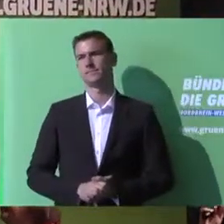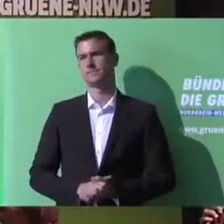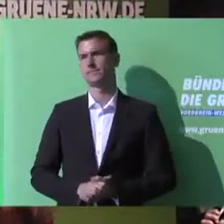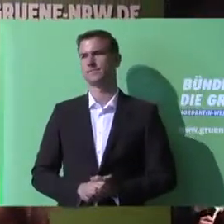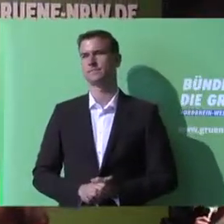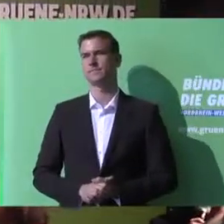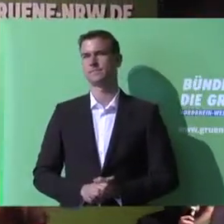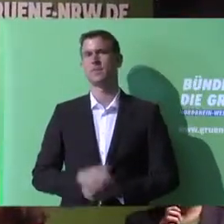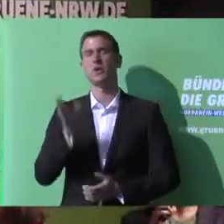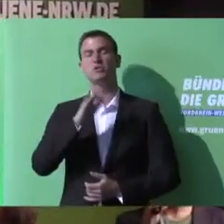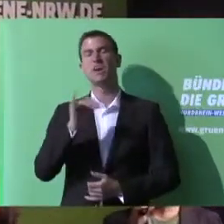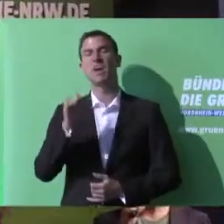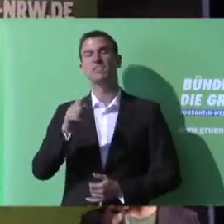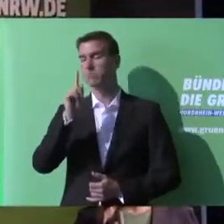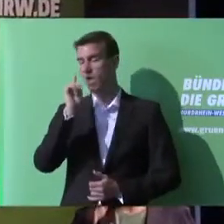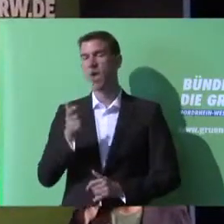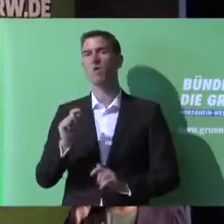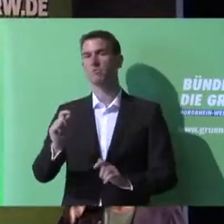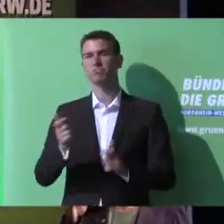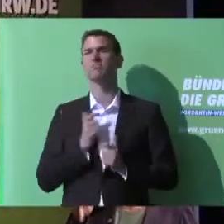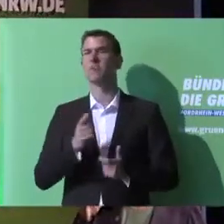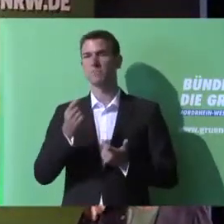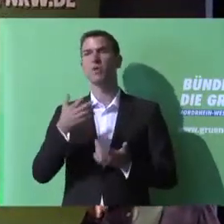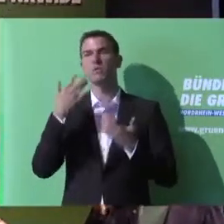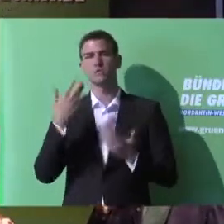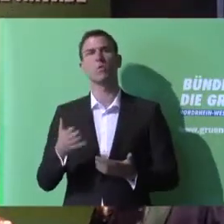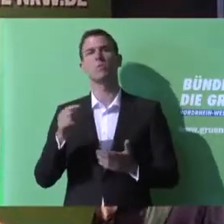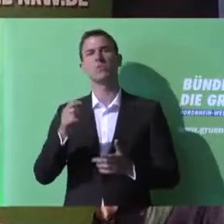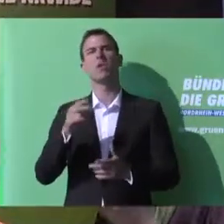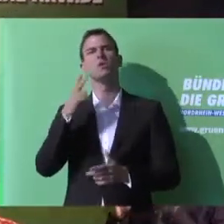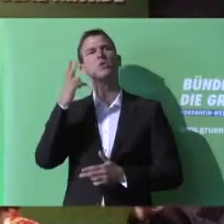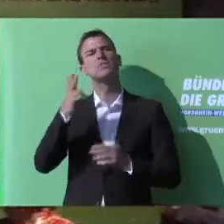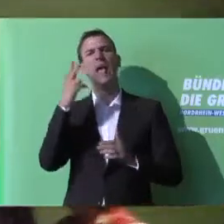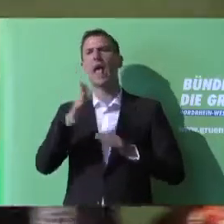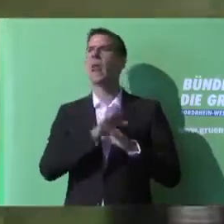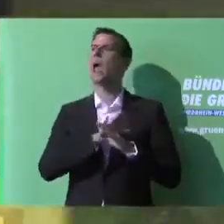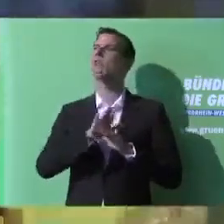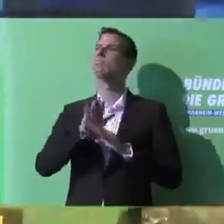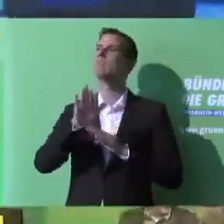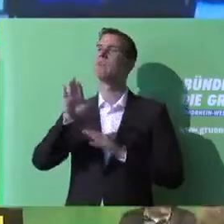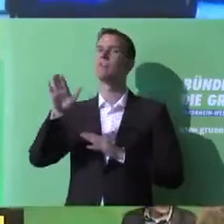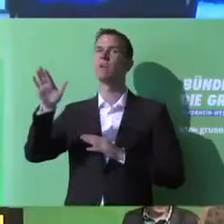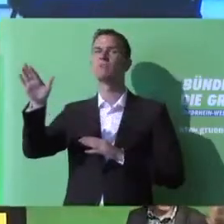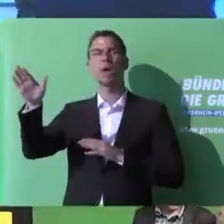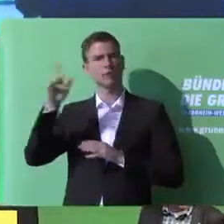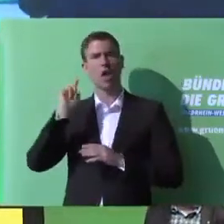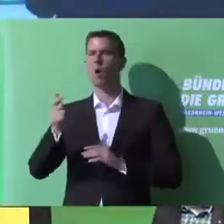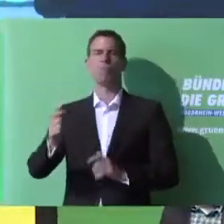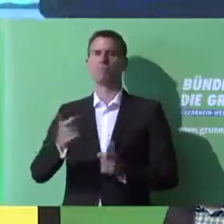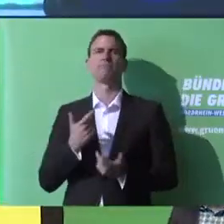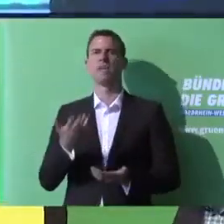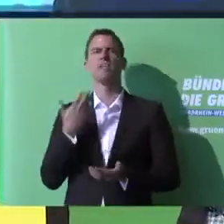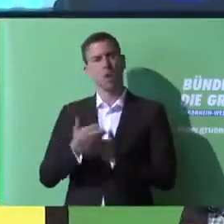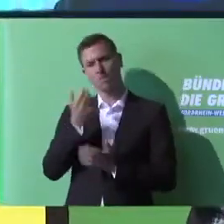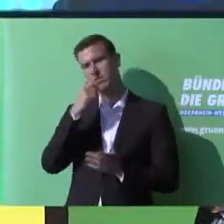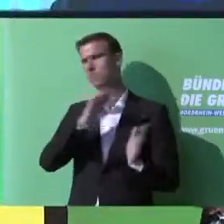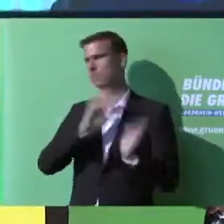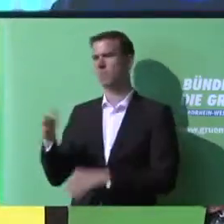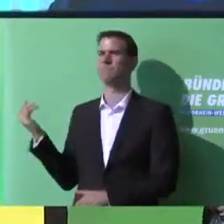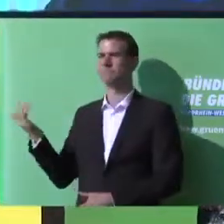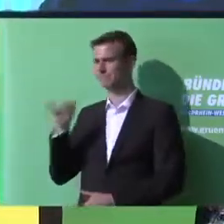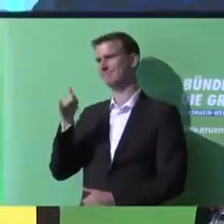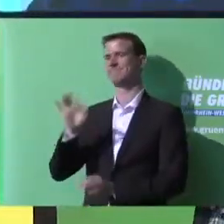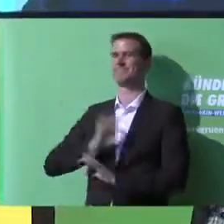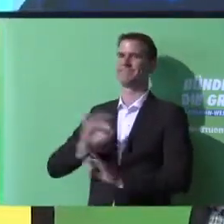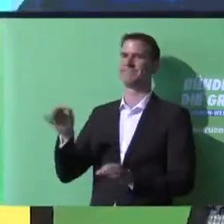Und schwarz-gelb blockiert die Bildungsrepublik in den sozialen Aufstieg. Jürgen, auch dein Stein, den du jetzt umstoßen kannst. Genau, weg